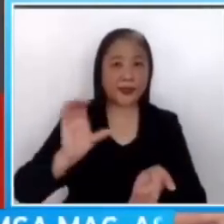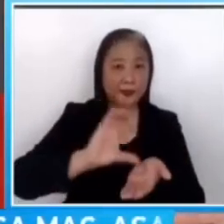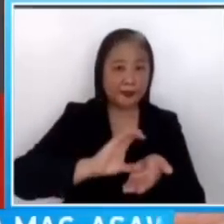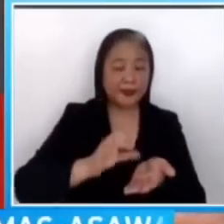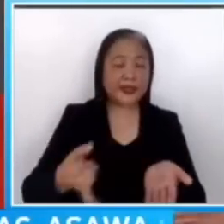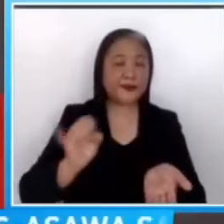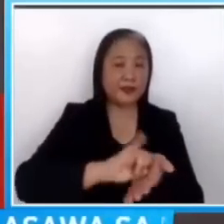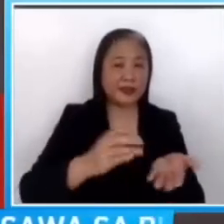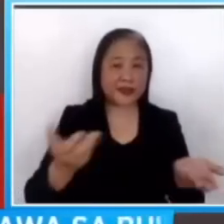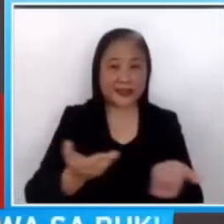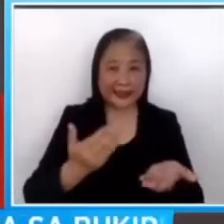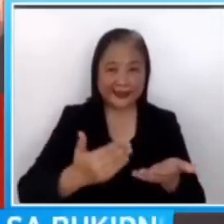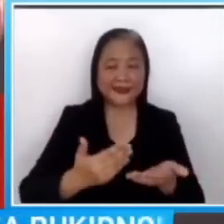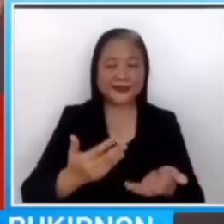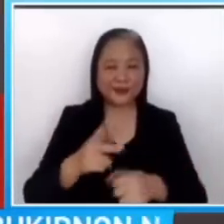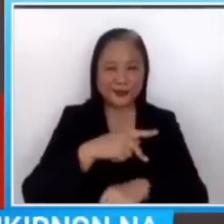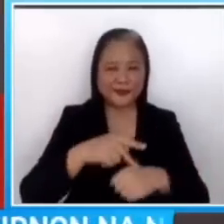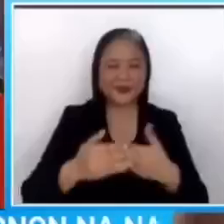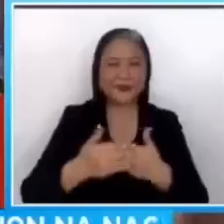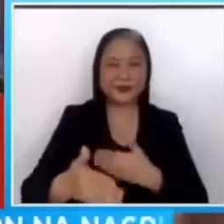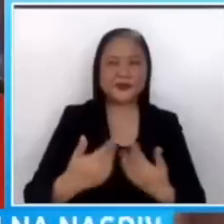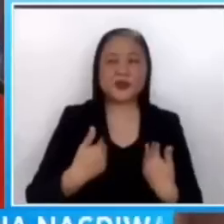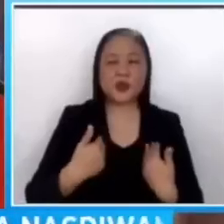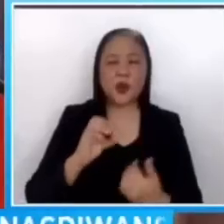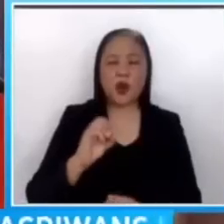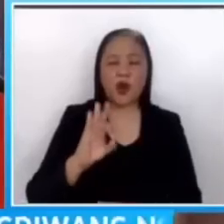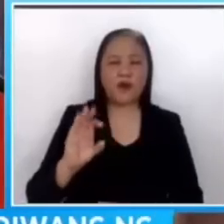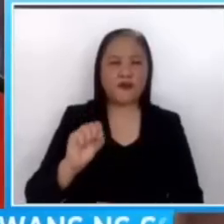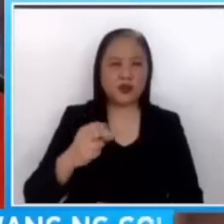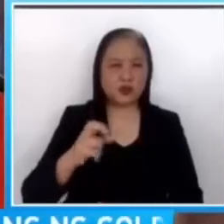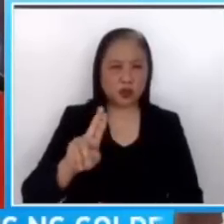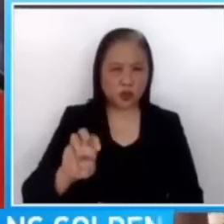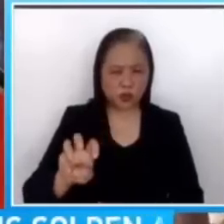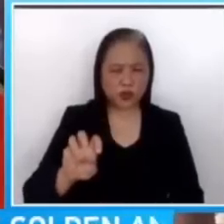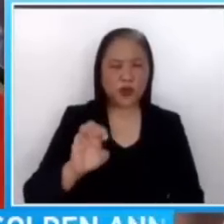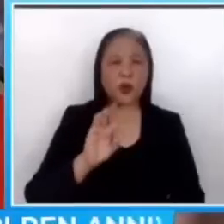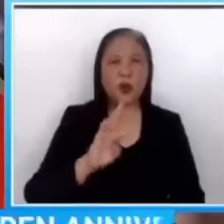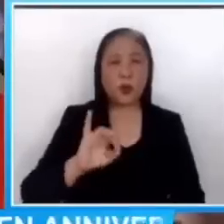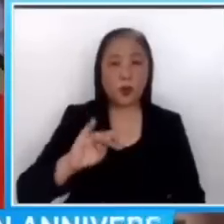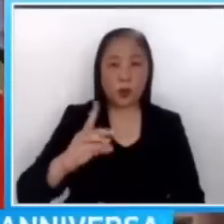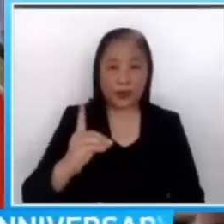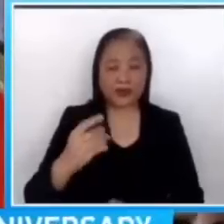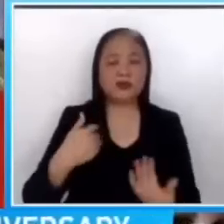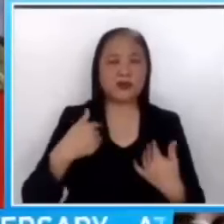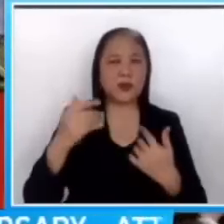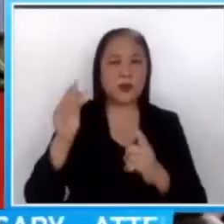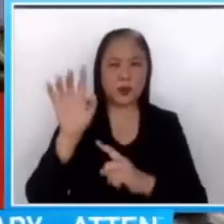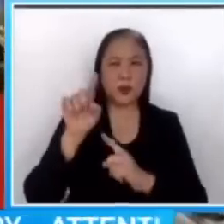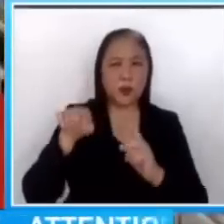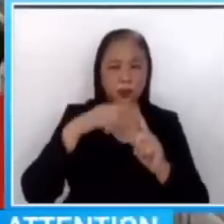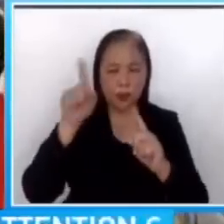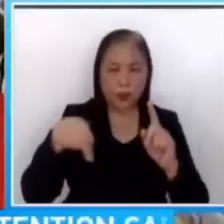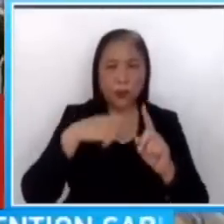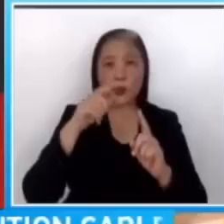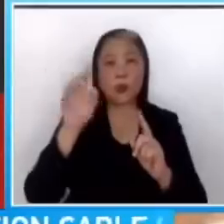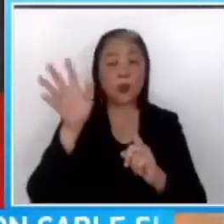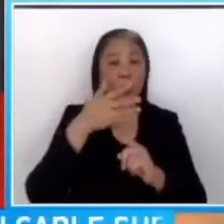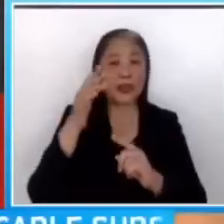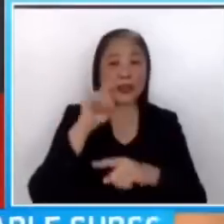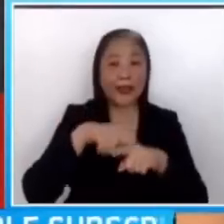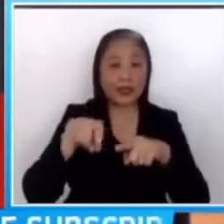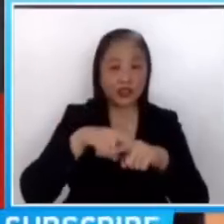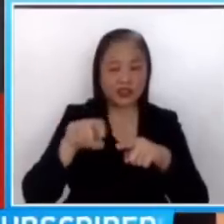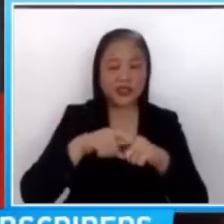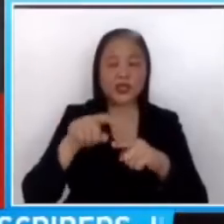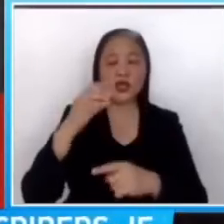Kabilang dito ang sa sektor ng offshore wind na pinakamaganda raw na wind resource, floating solar at hydropower. Sa pag-aaral ng World Bank,